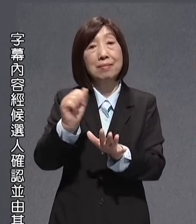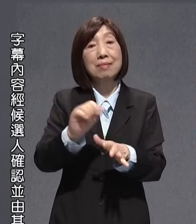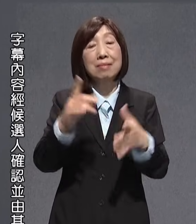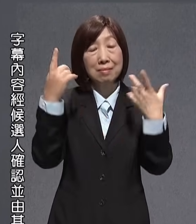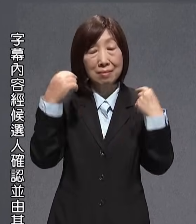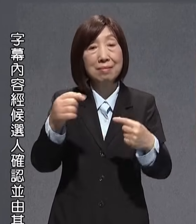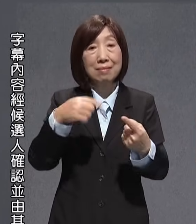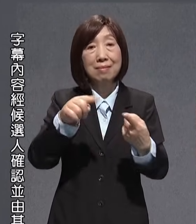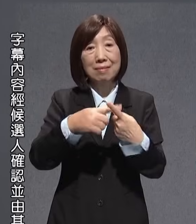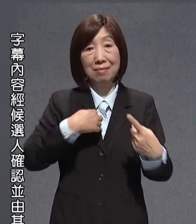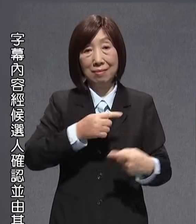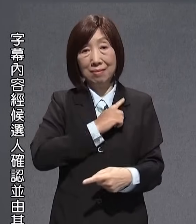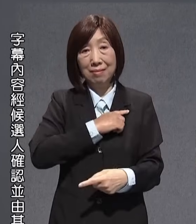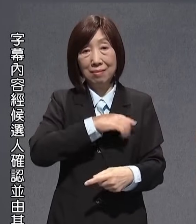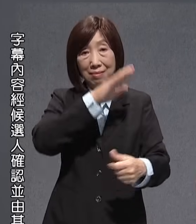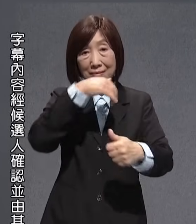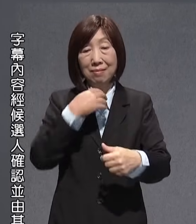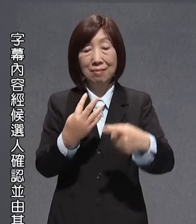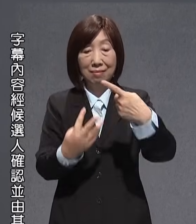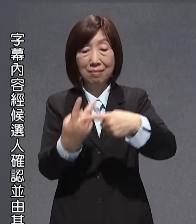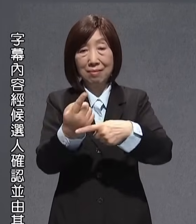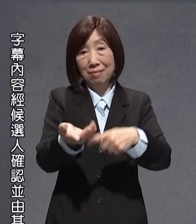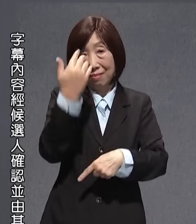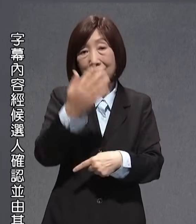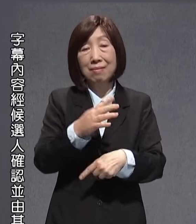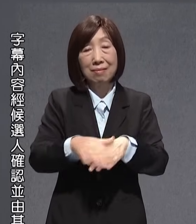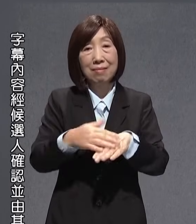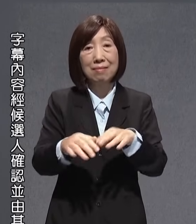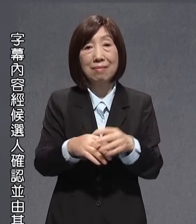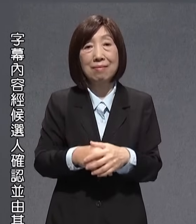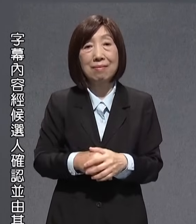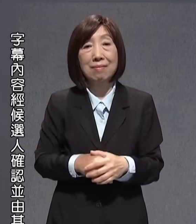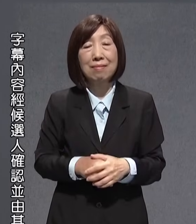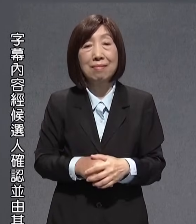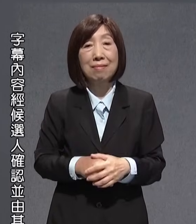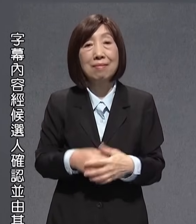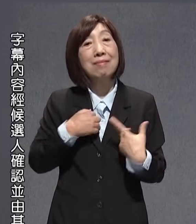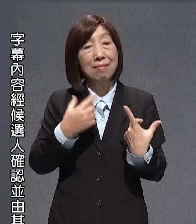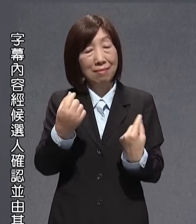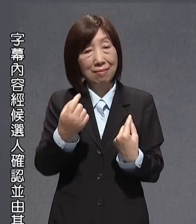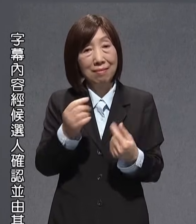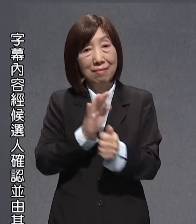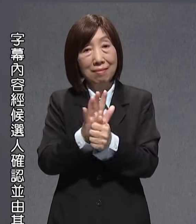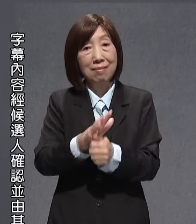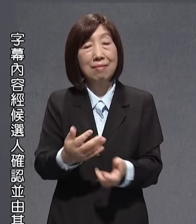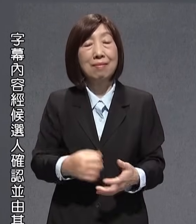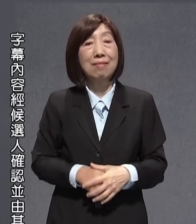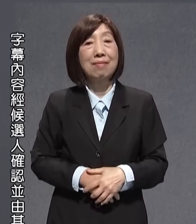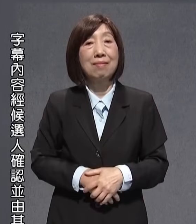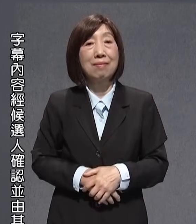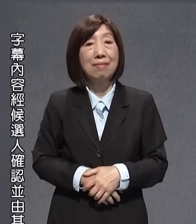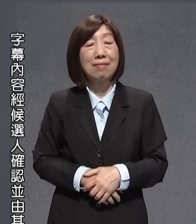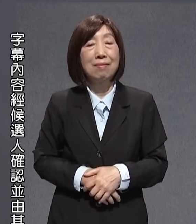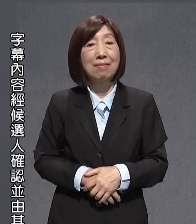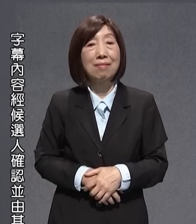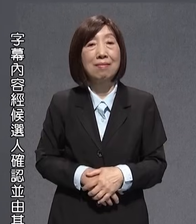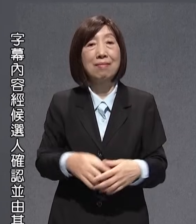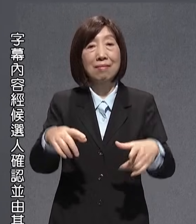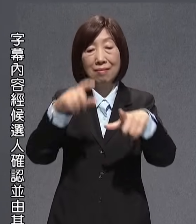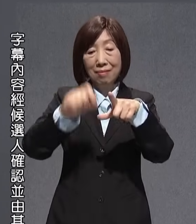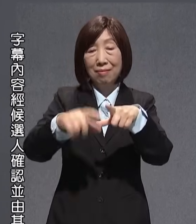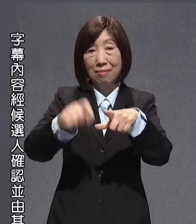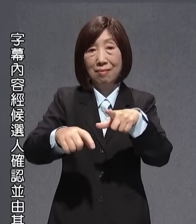3/4，还更多。我们已经超过3，还比3/4还更多。好，我也推动公司部门以及公司